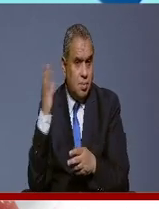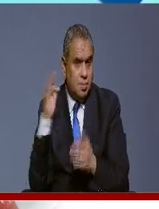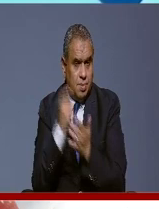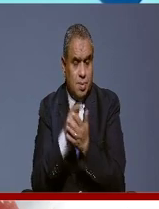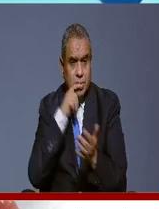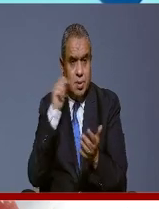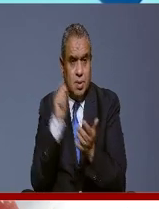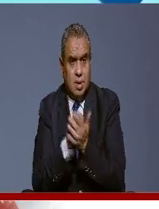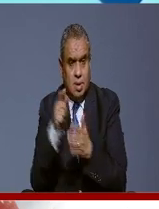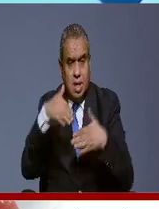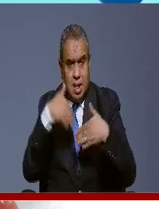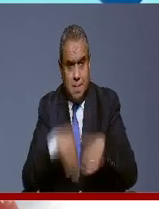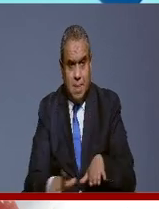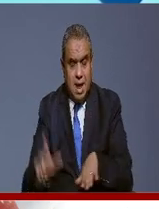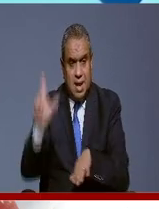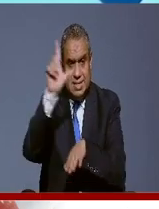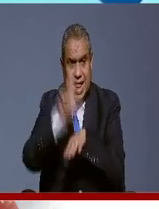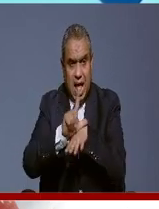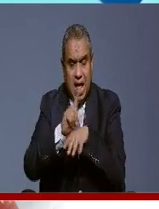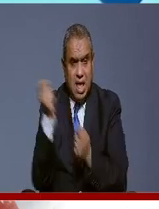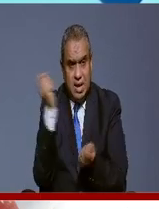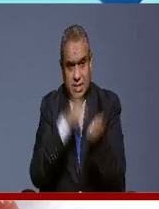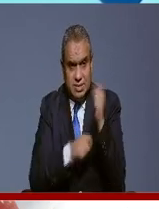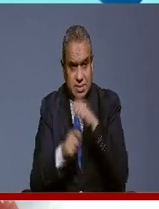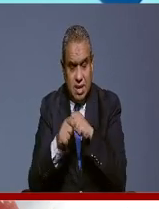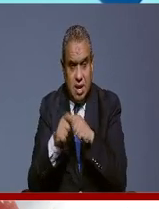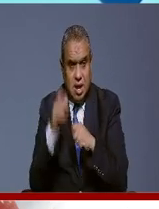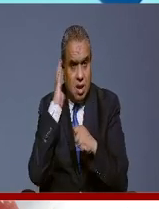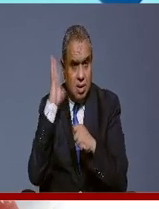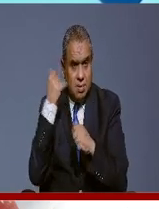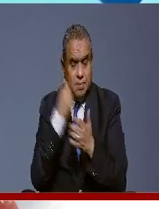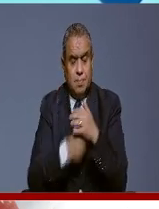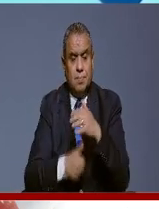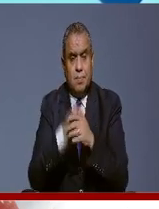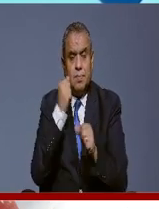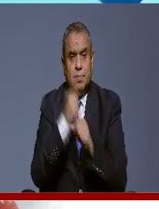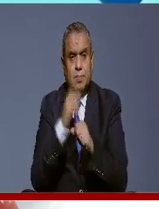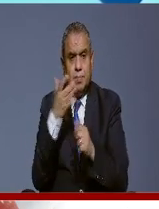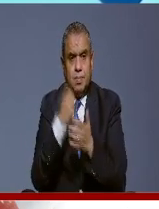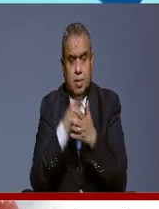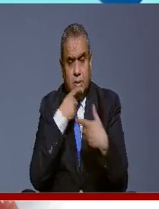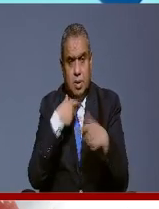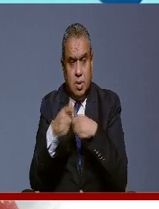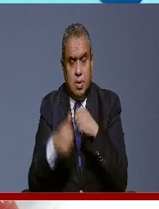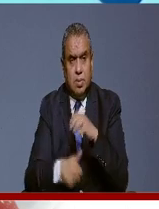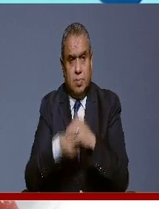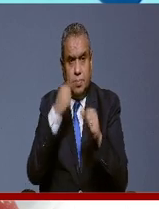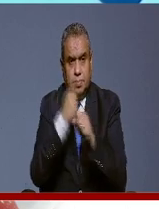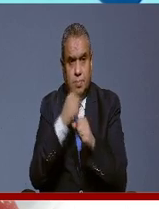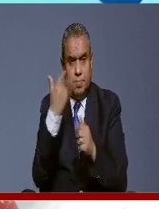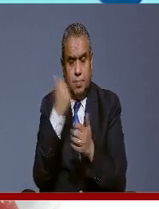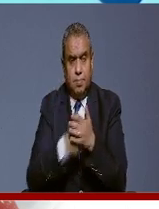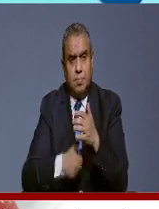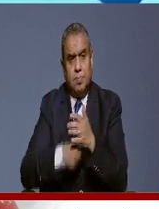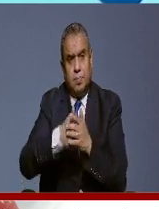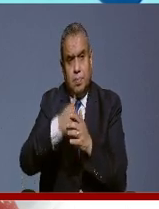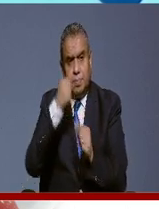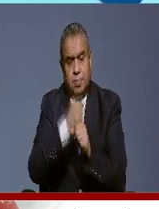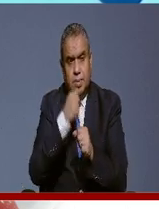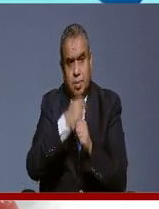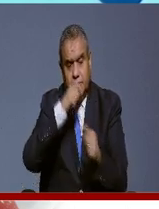وانشأت المجلس الاعلى للصناعة، دي هتبقى دفعة قوية جدا جدا للصناعة يا فندم، ان احنا نقدر